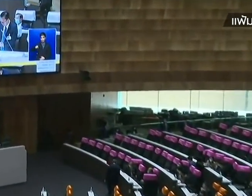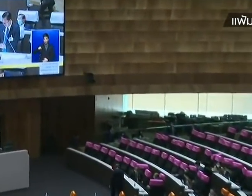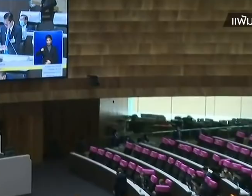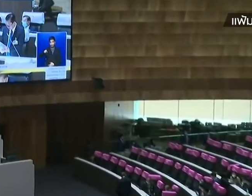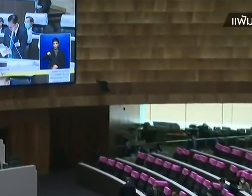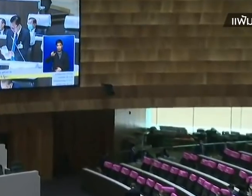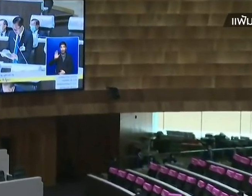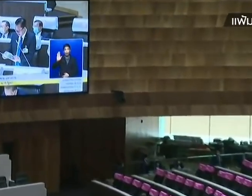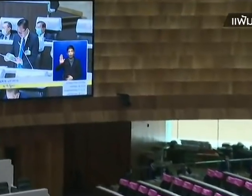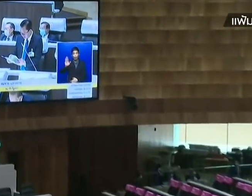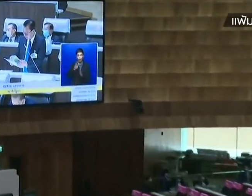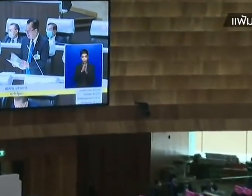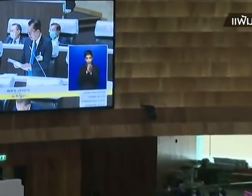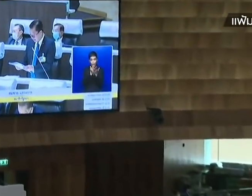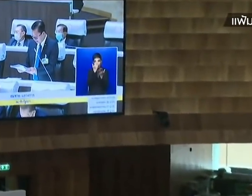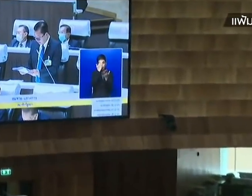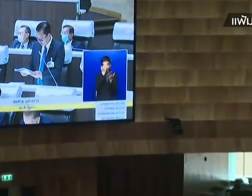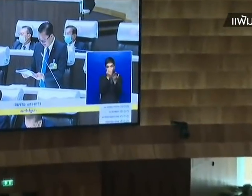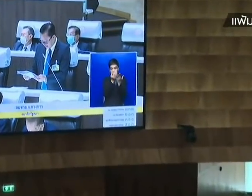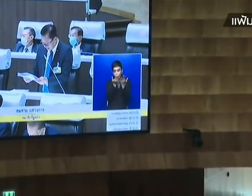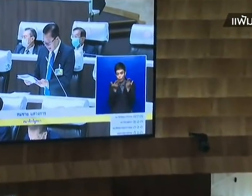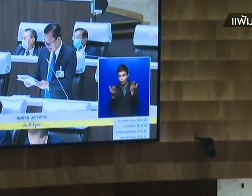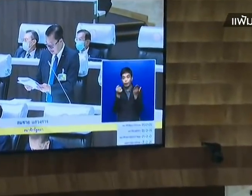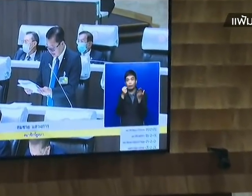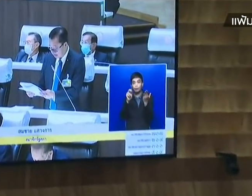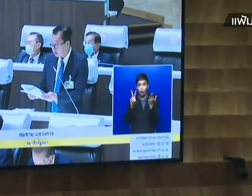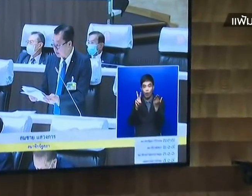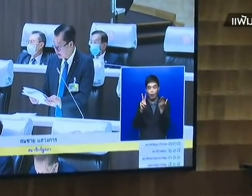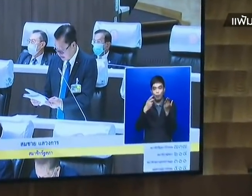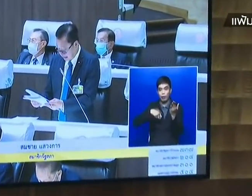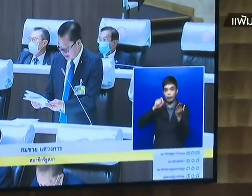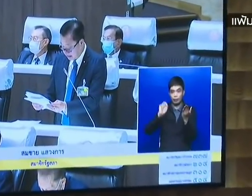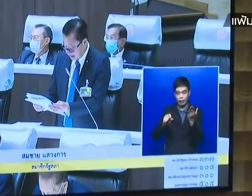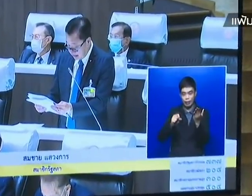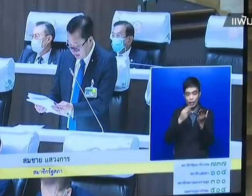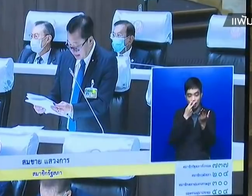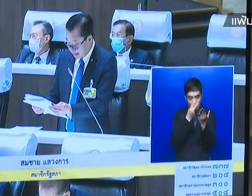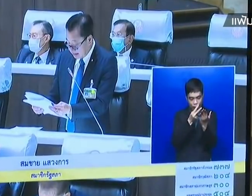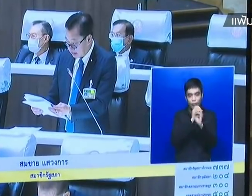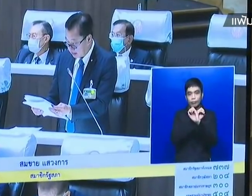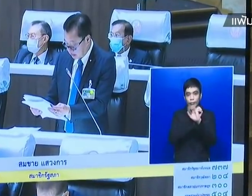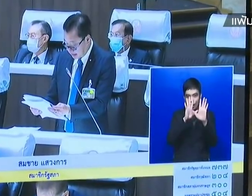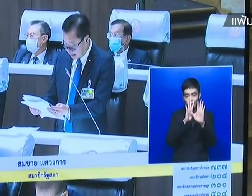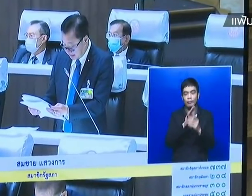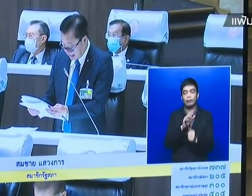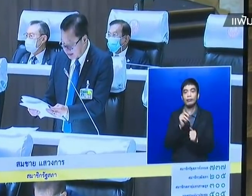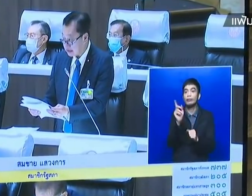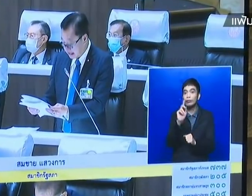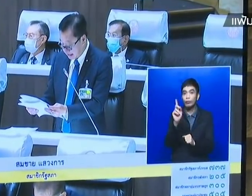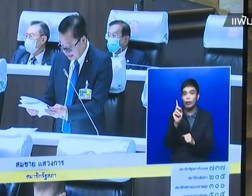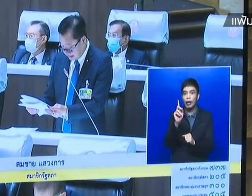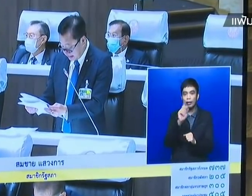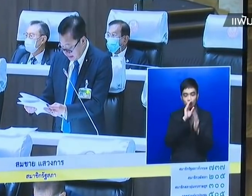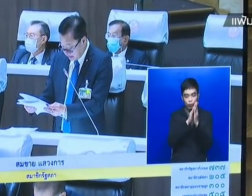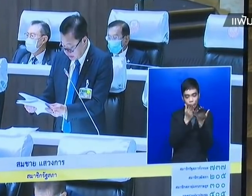ซึ่งเป็นฝ่ายบริหารก็จะทำประชามติขัดกับหลักการที่บัญญัติไว้ในรัฐธรรมนูญนะครับภาพกราฟิกที่คุณจะษฎาให้ได้ชมไปเมื่อ